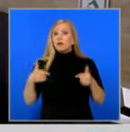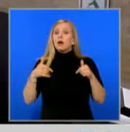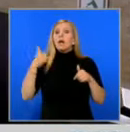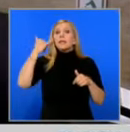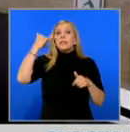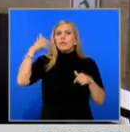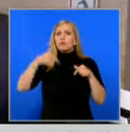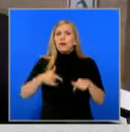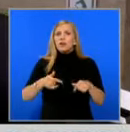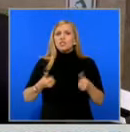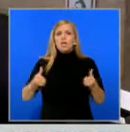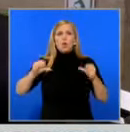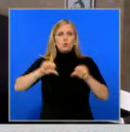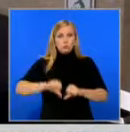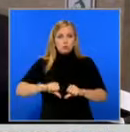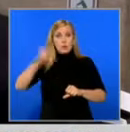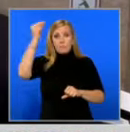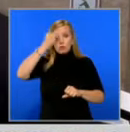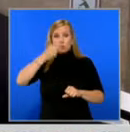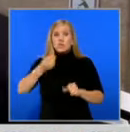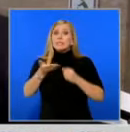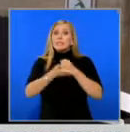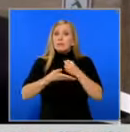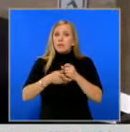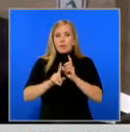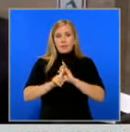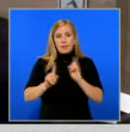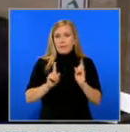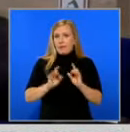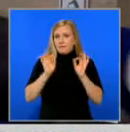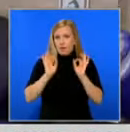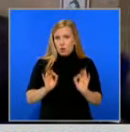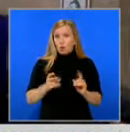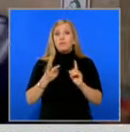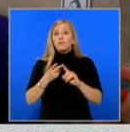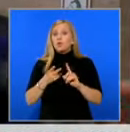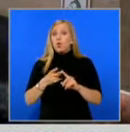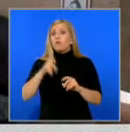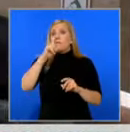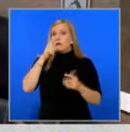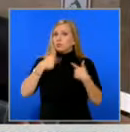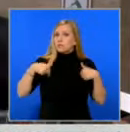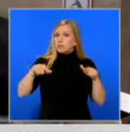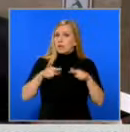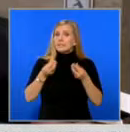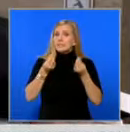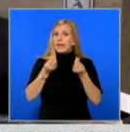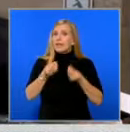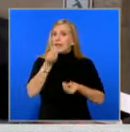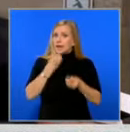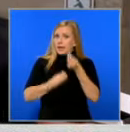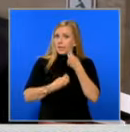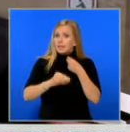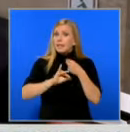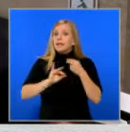унищожи българското земеделие не е вярно второ нещо много по-важно за нас в момента е са цените на храните и